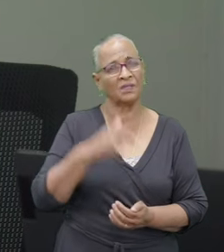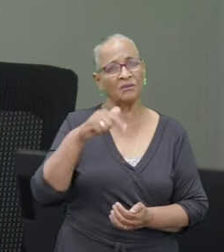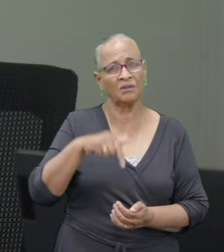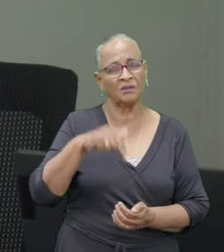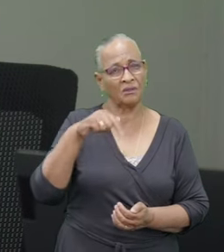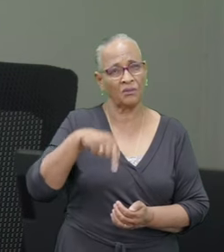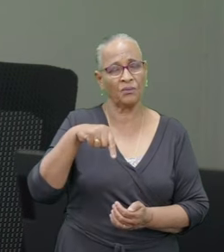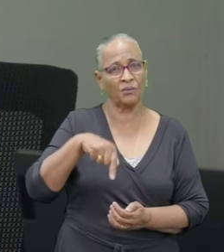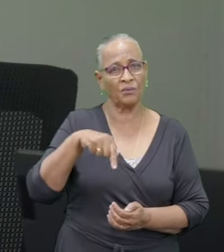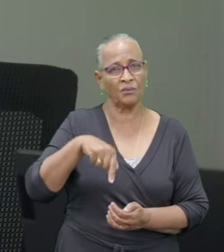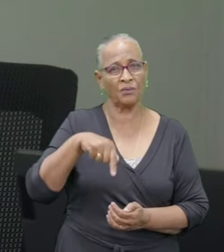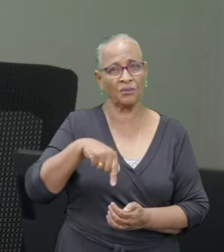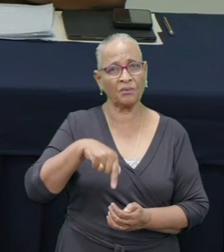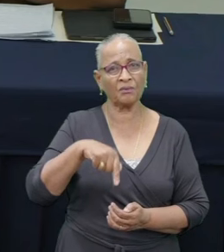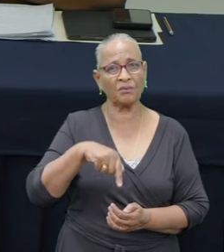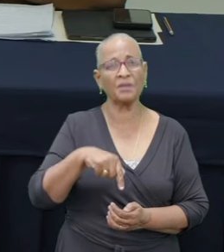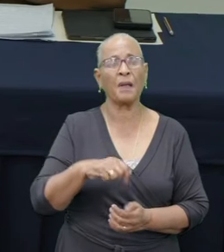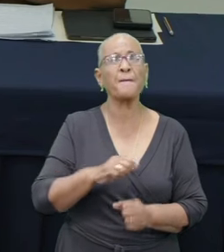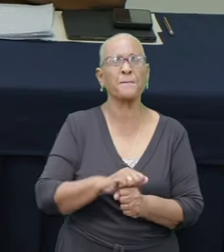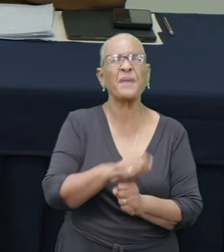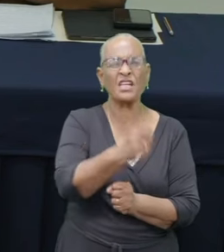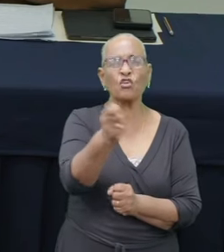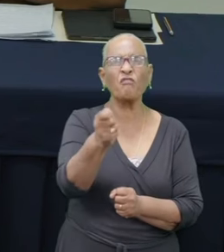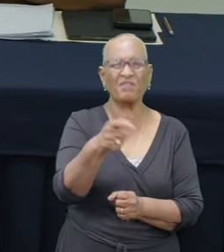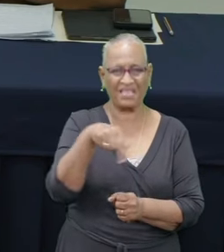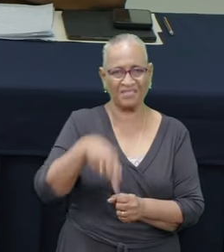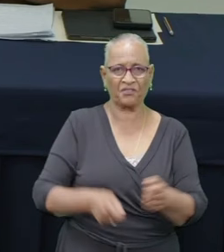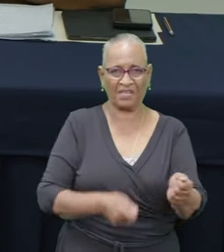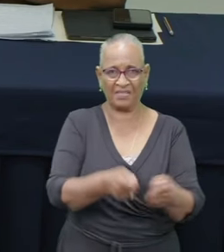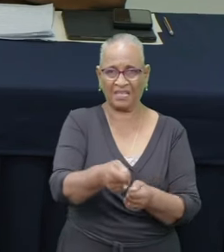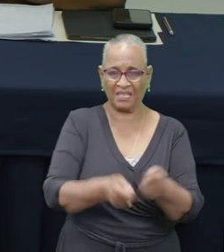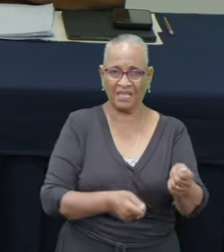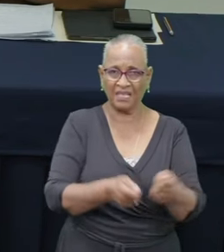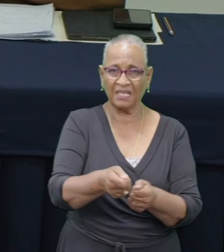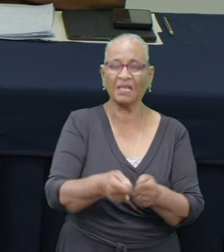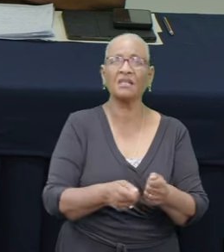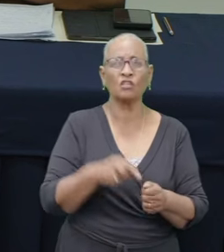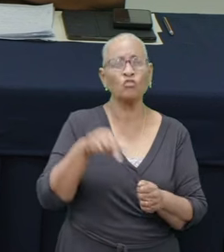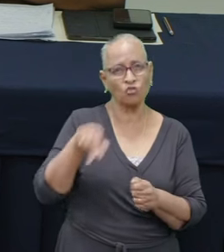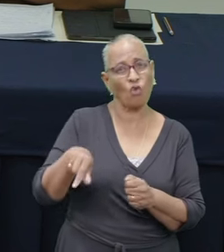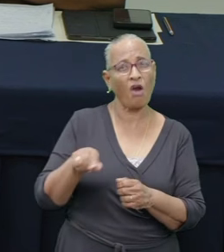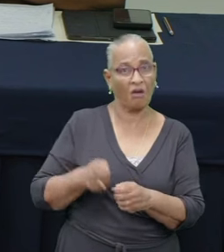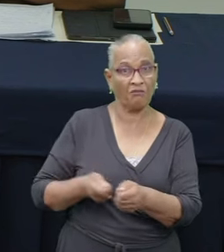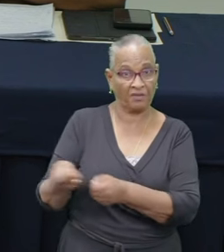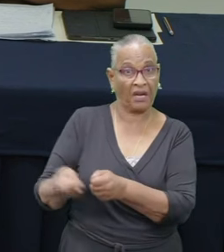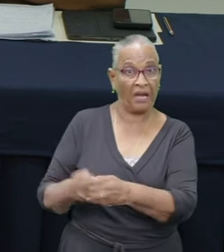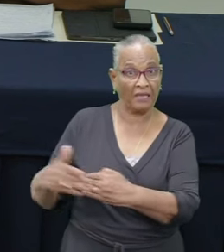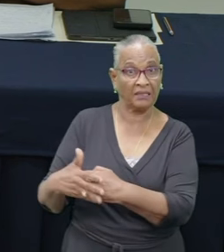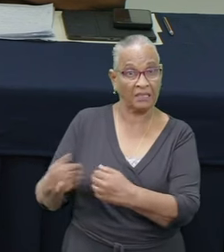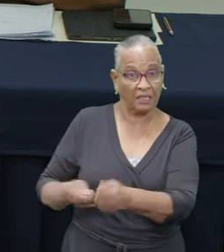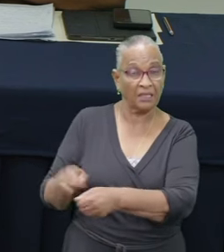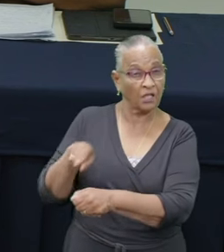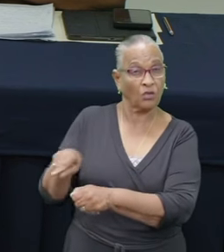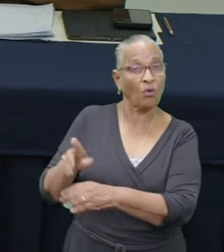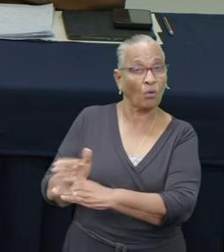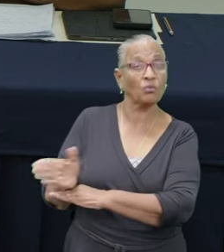de reguliere persconferentie van de regering. De regeringsraadvergadering is nog gaande.